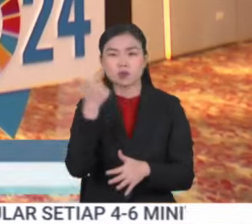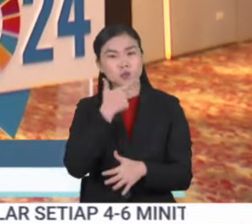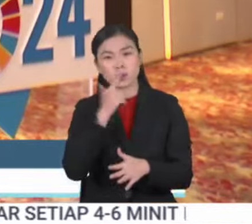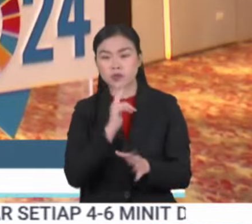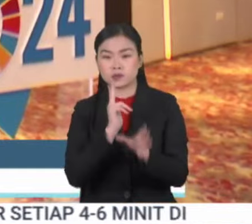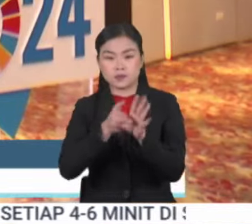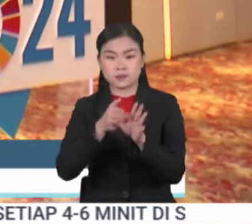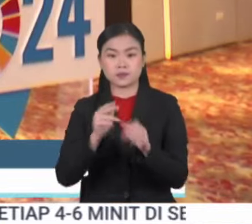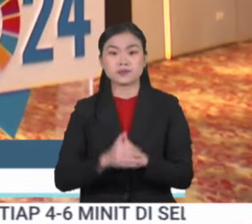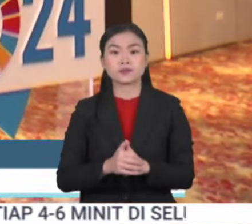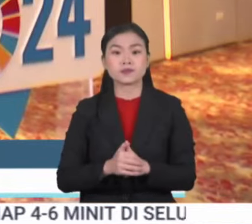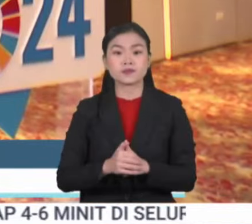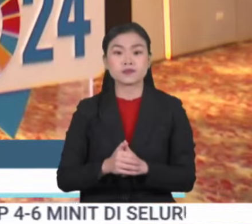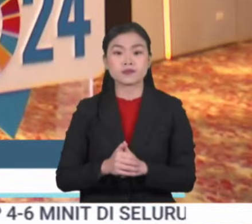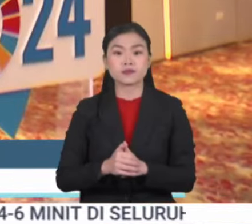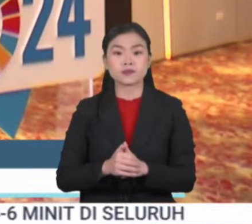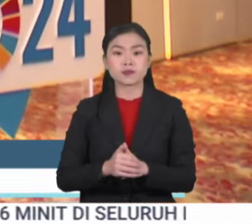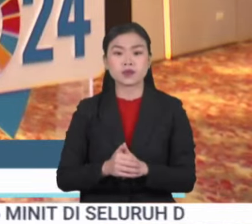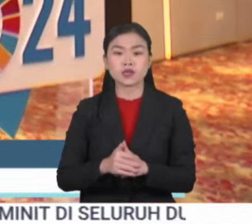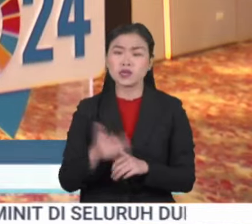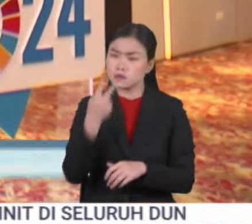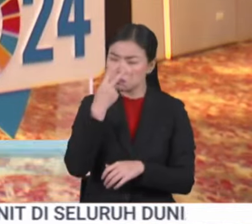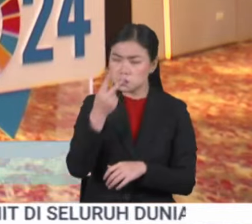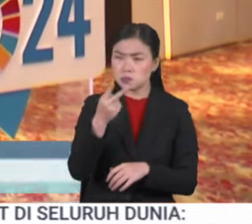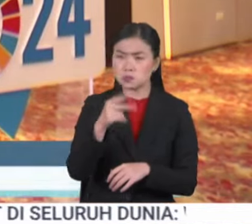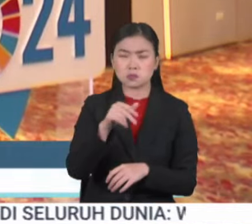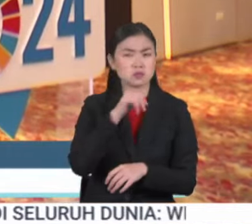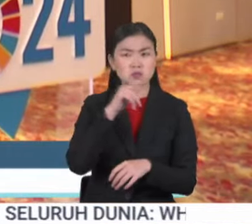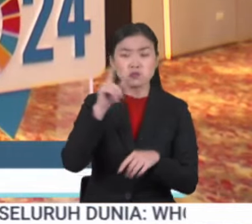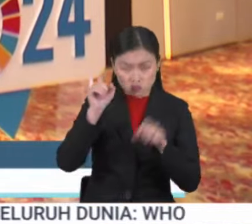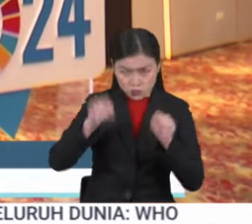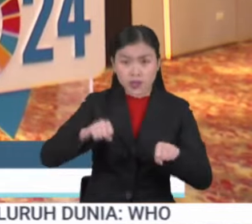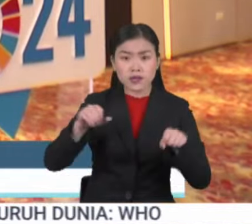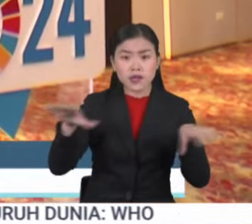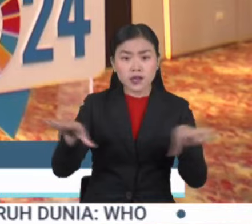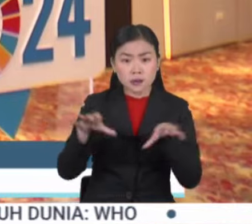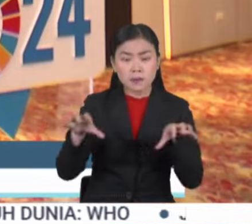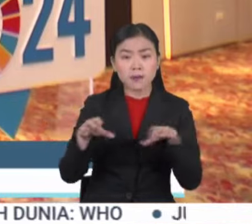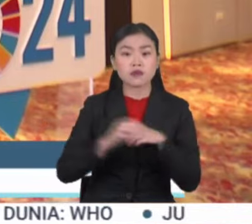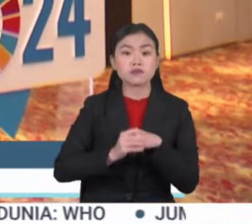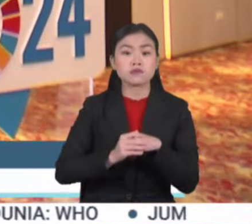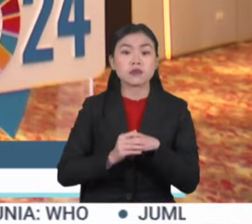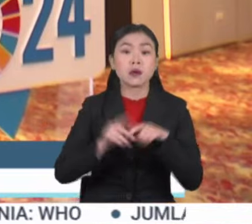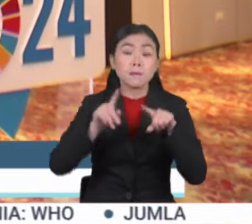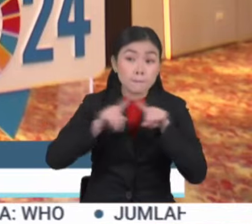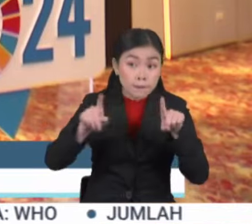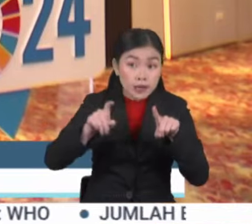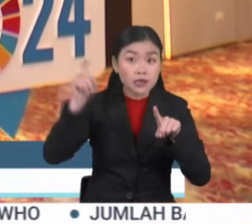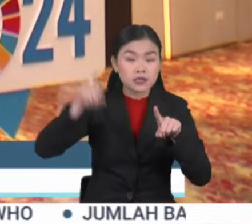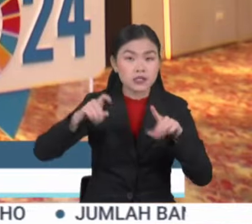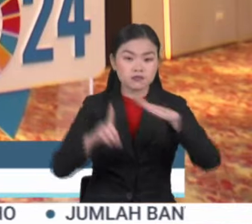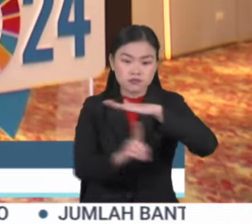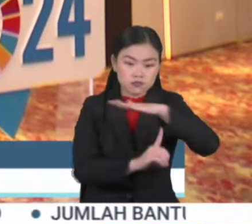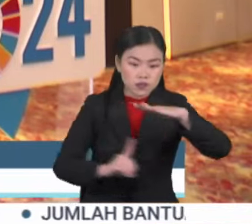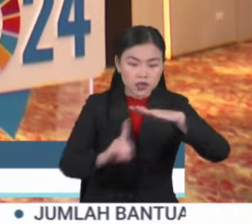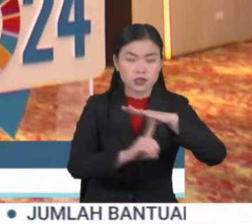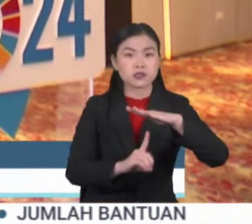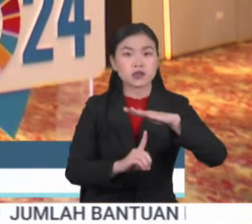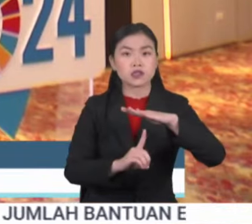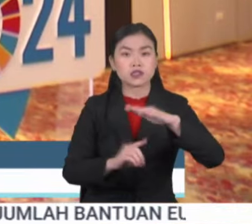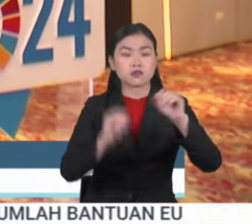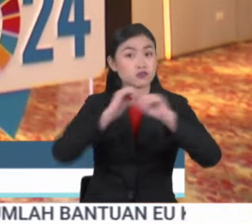adalah perkara itu bukan sesuatu yang mustahil untuk dilakukan. Cuma kita perlukan sesuatu dasar yang